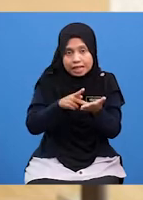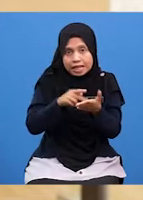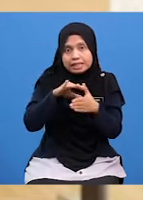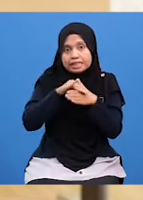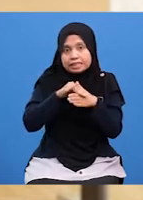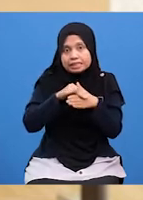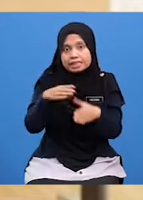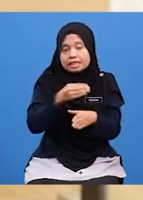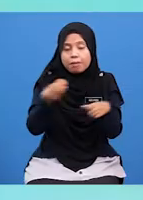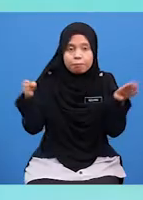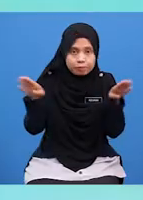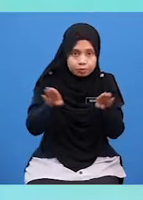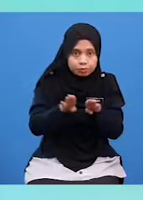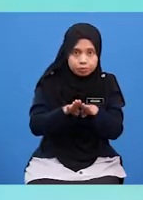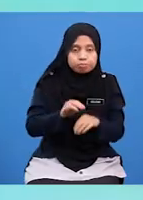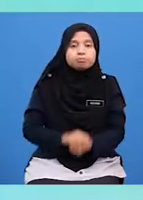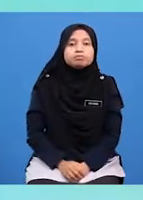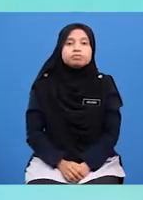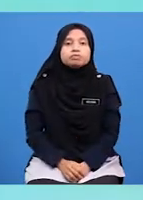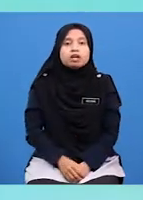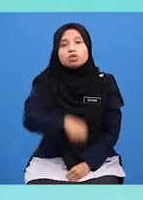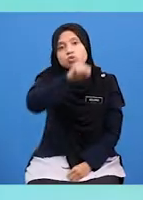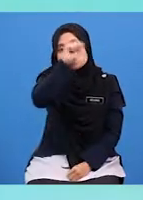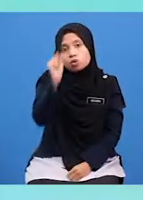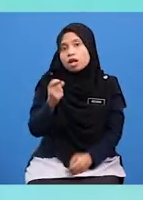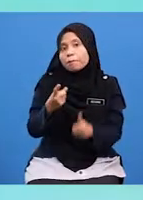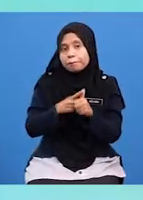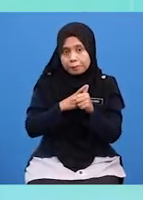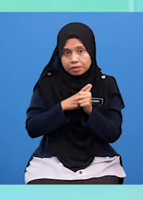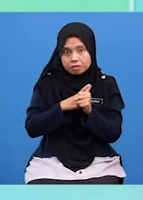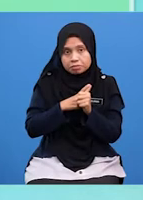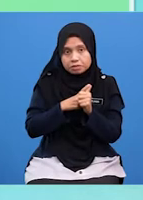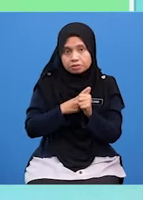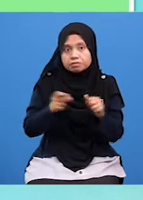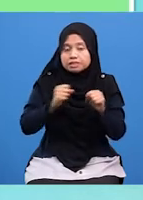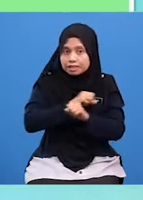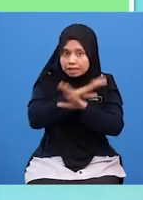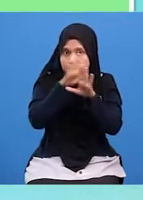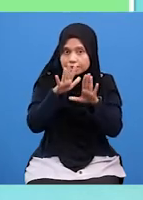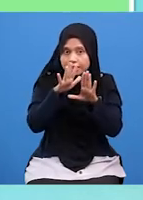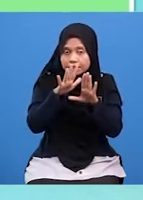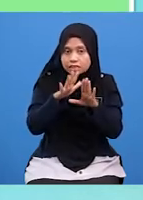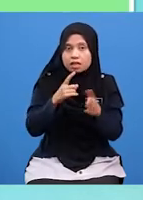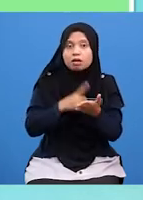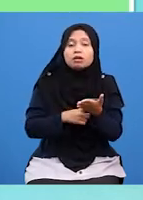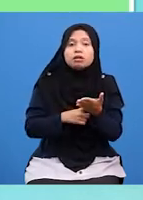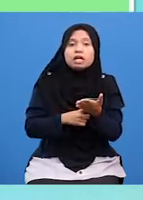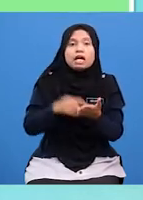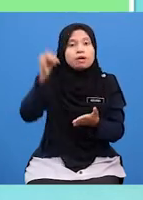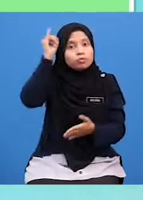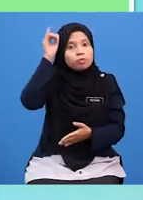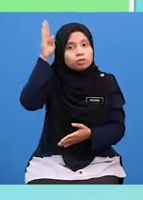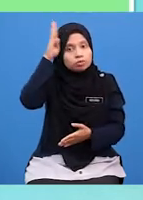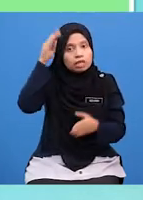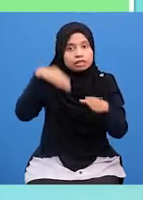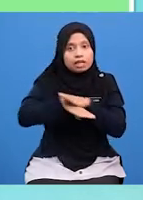isi dan penutup. Soalan yang pertama, jelaskan sumbangan Ibnu